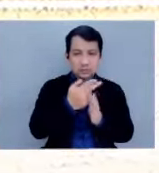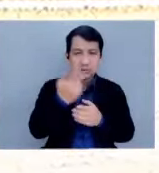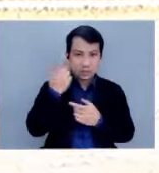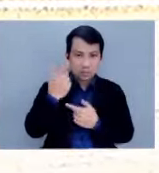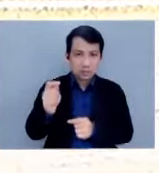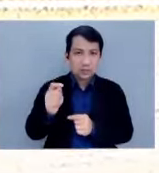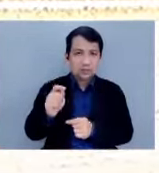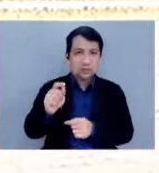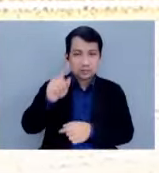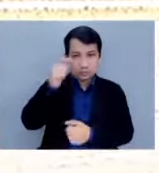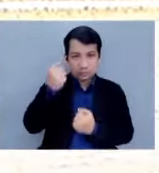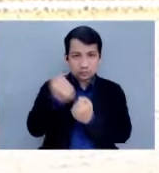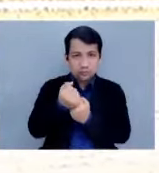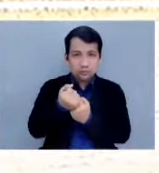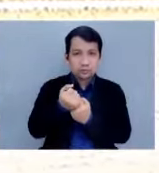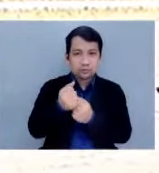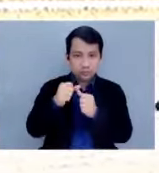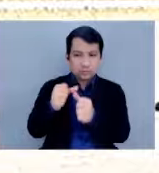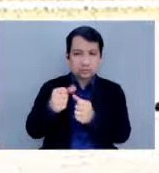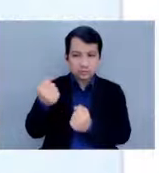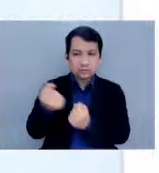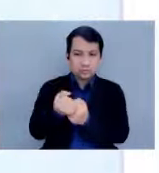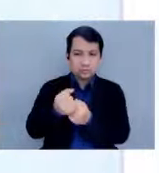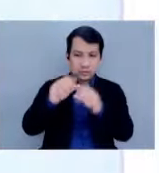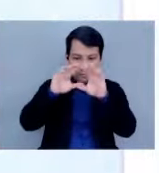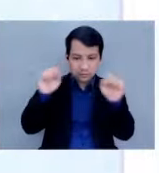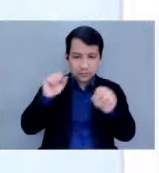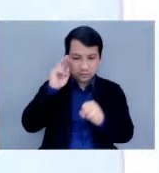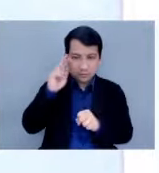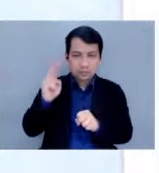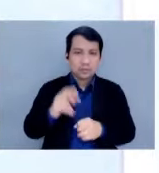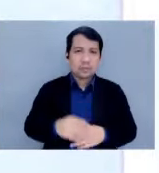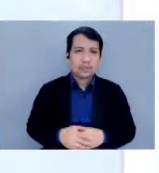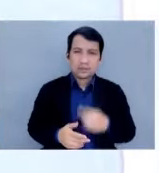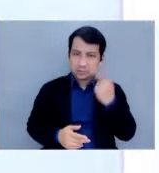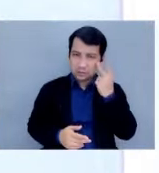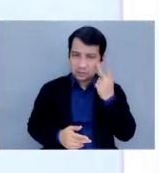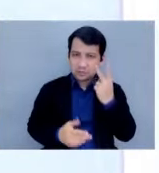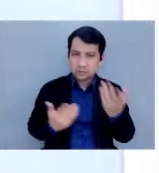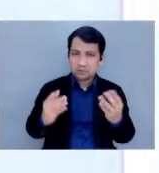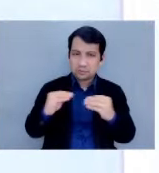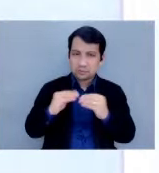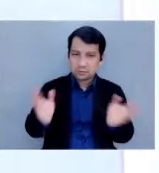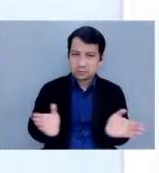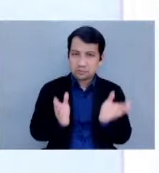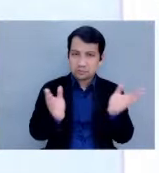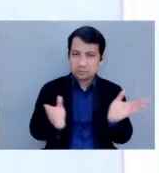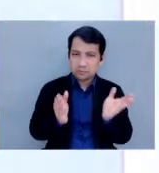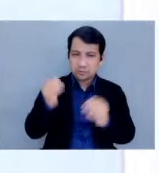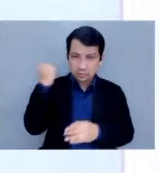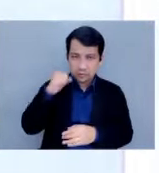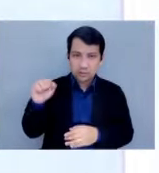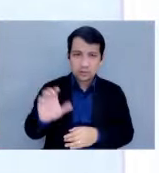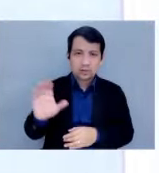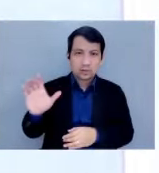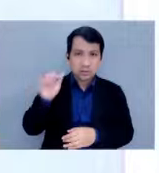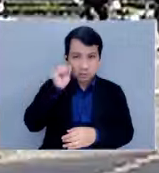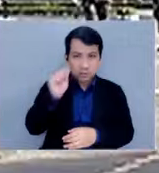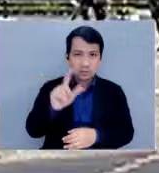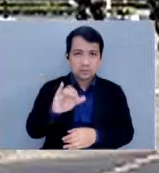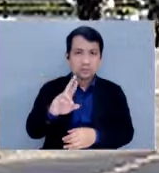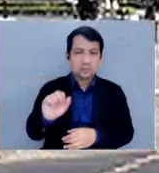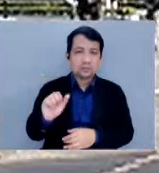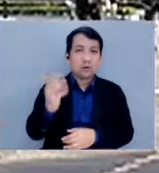si Pangulong Bongbong Marcos. Pag-aaralan din daw nila kung nag-uudyok nga ba ng rebelyon si Alvarez, lalo't isa